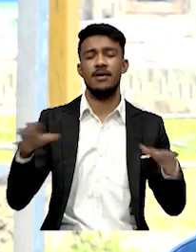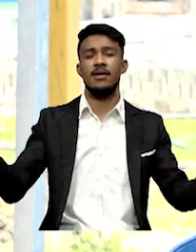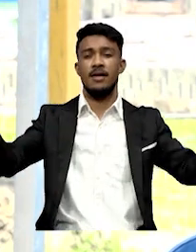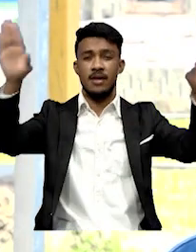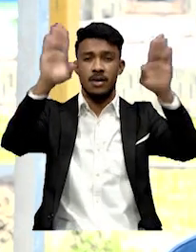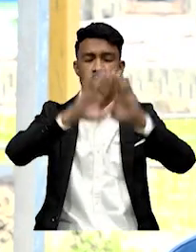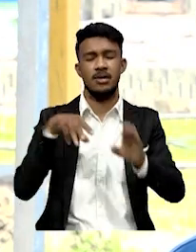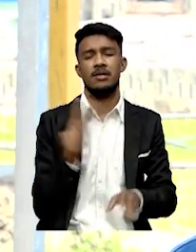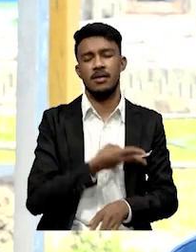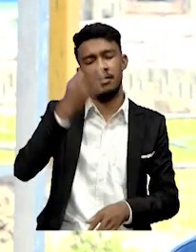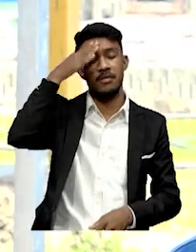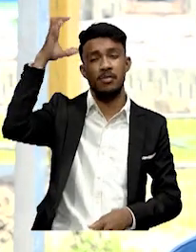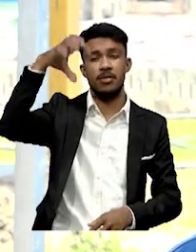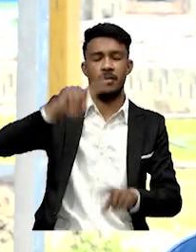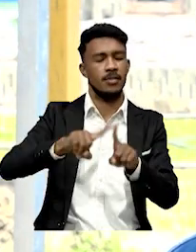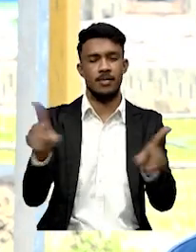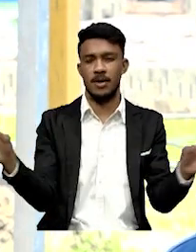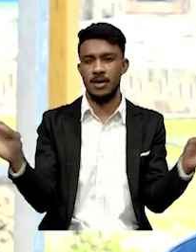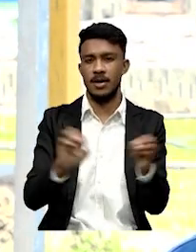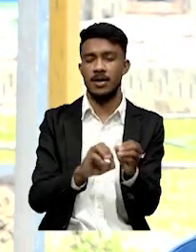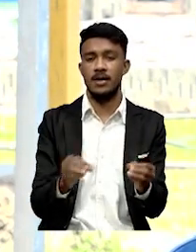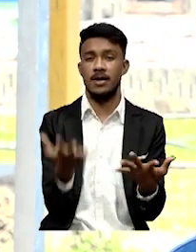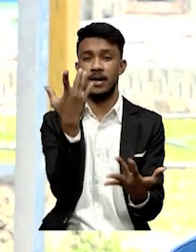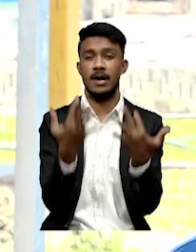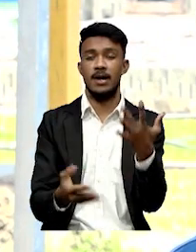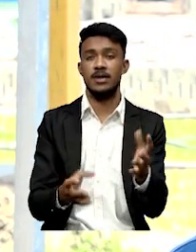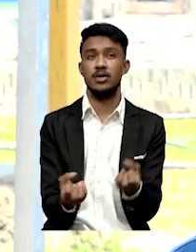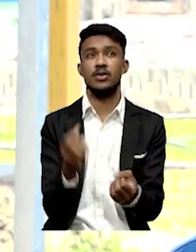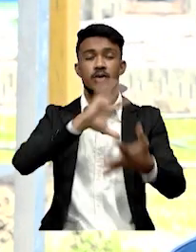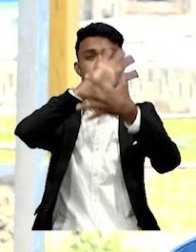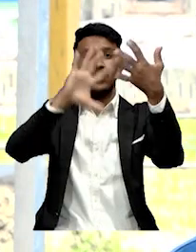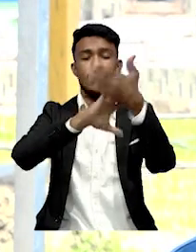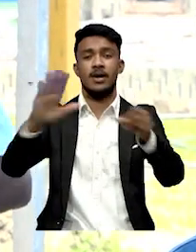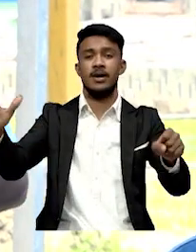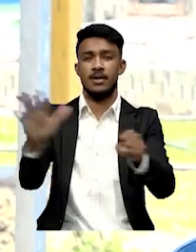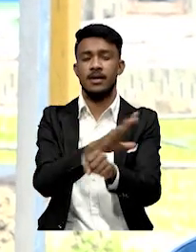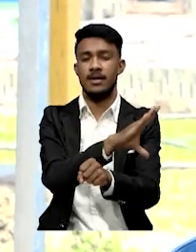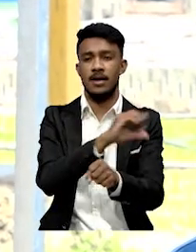uda, mebe lai. Ay, suare de nema, kaka toma kia.